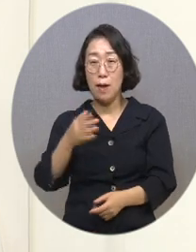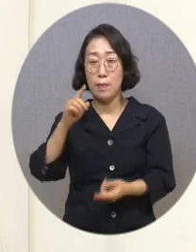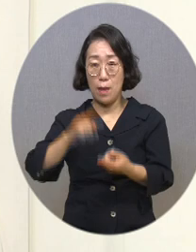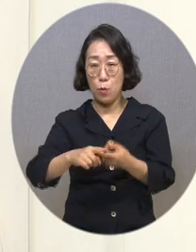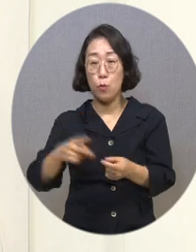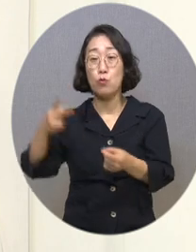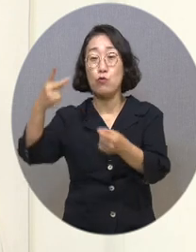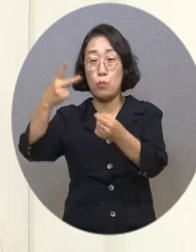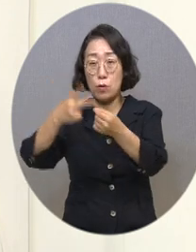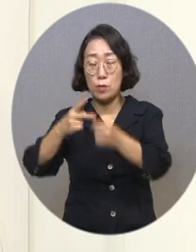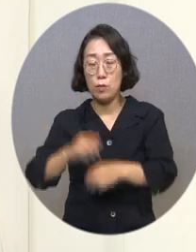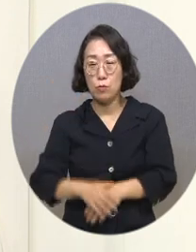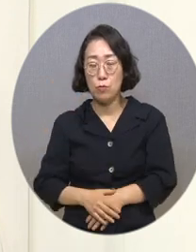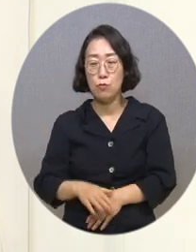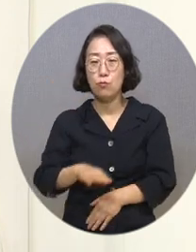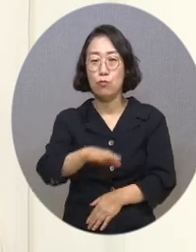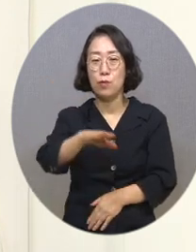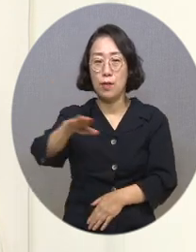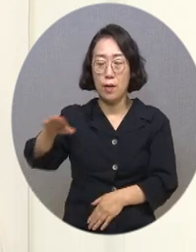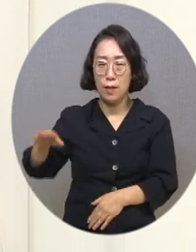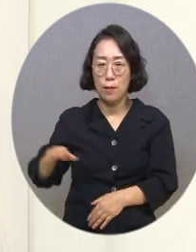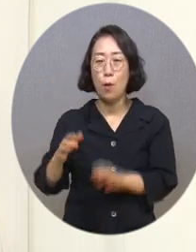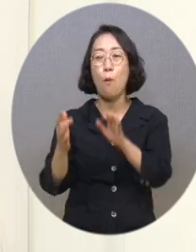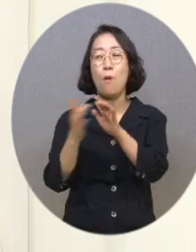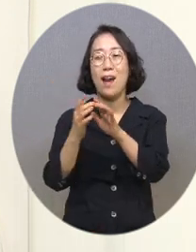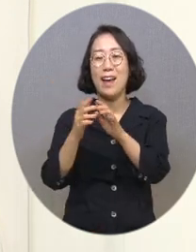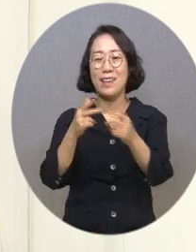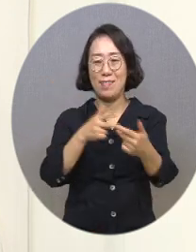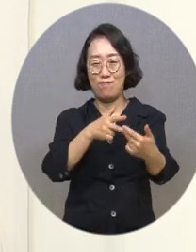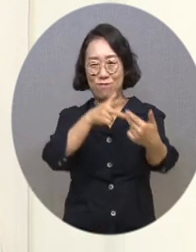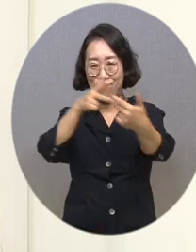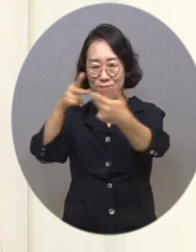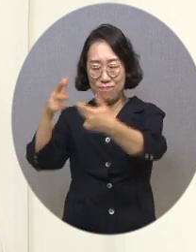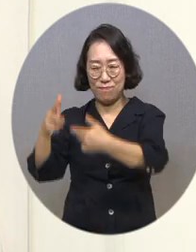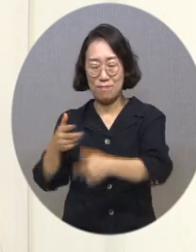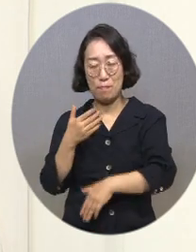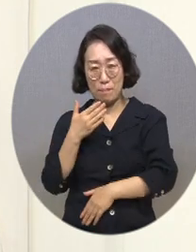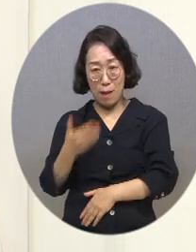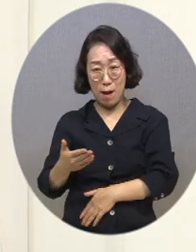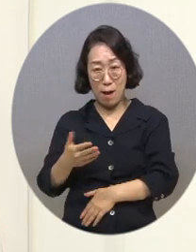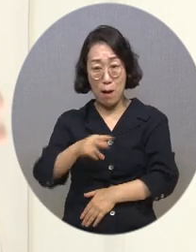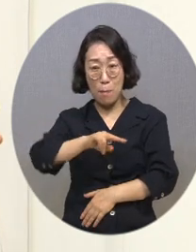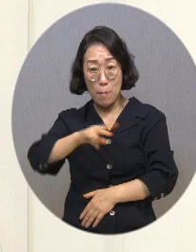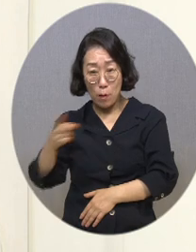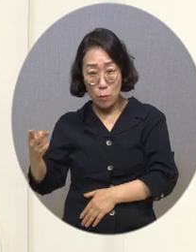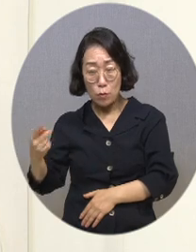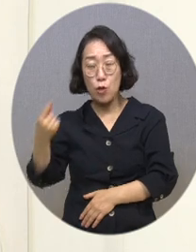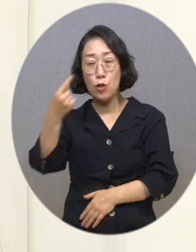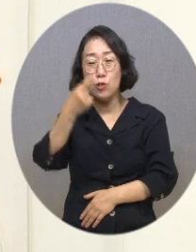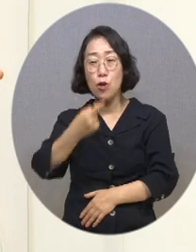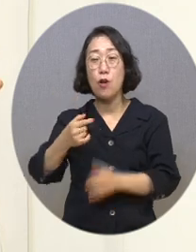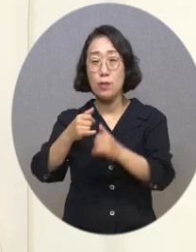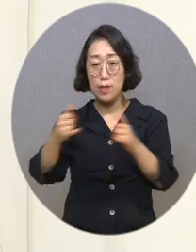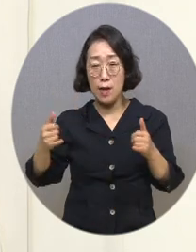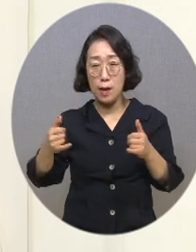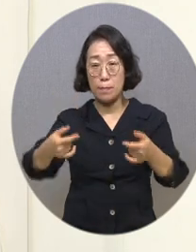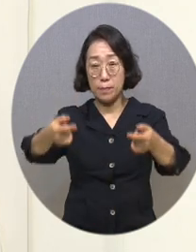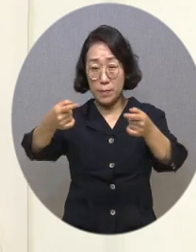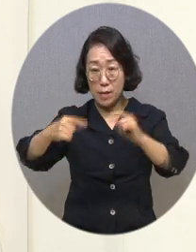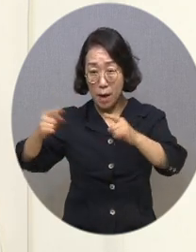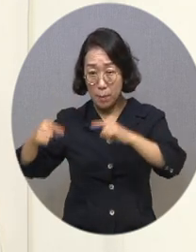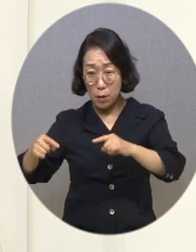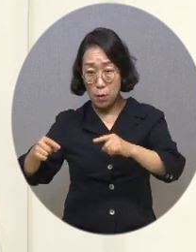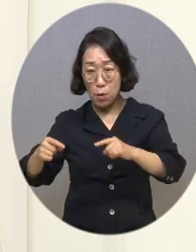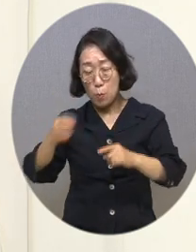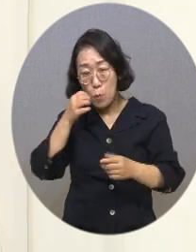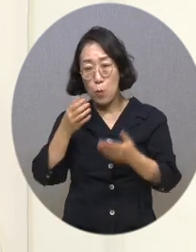두 번째는 우리에게는 또 온라인이 있잖아요. 그래서 한 온라인으로 아마 그렇게 되면 한 1,000명 정도 모아서 진행을 하지